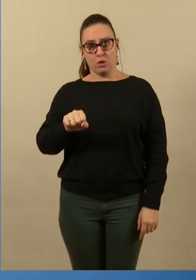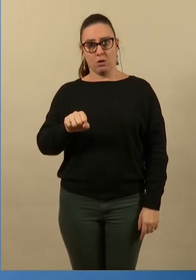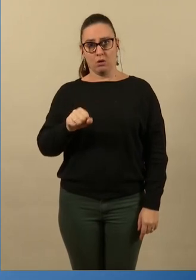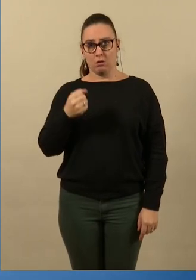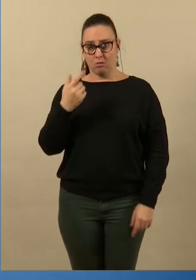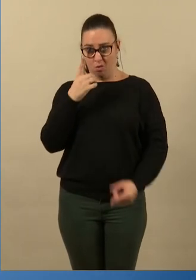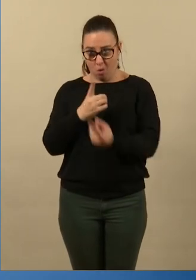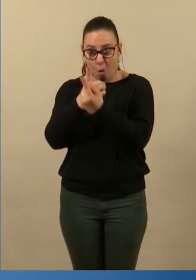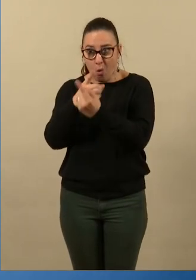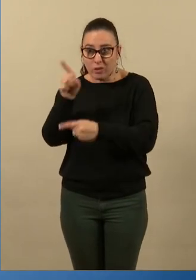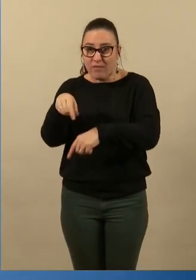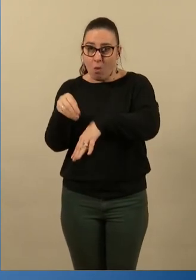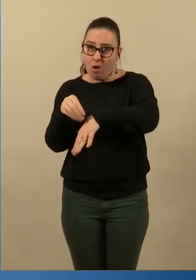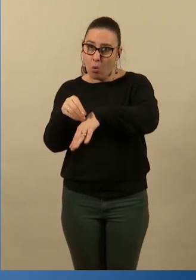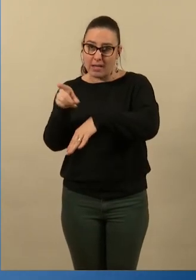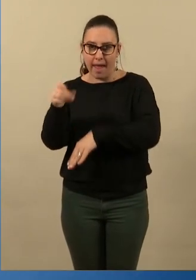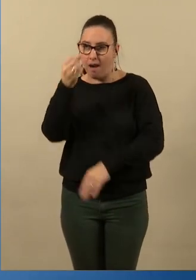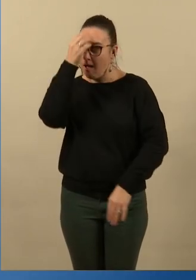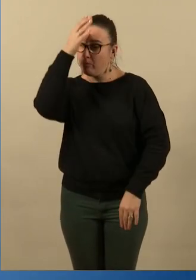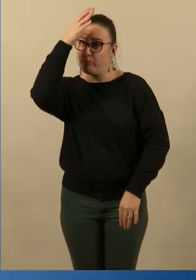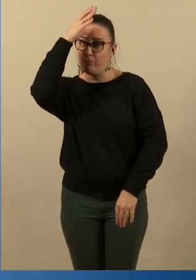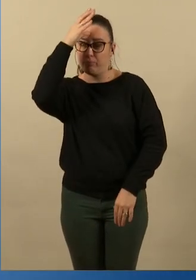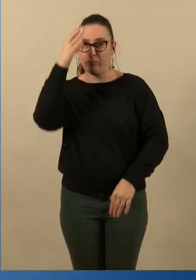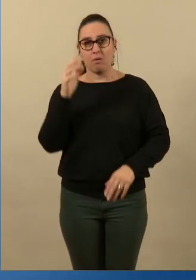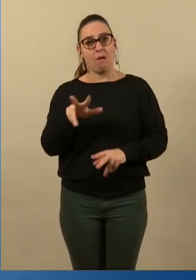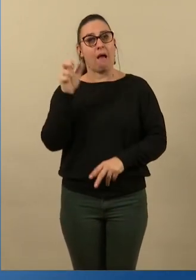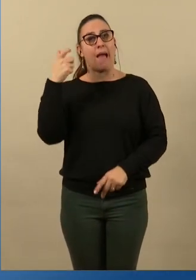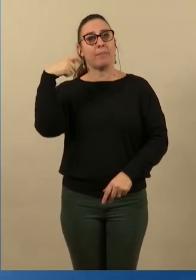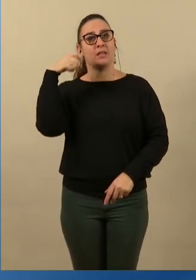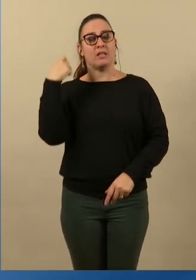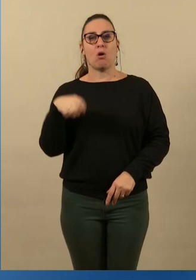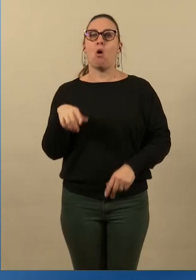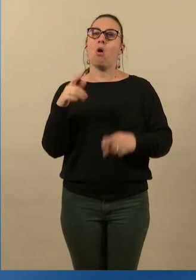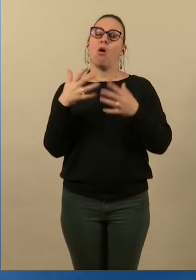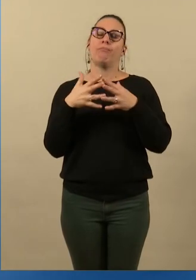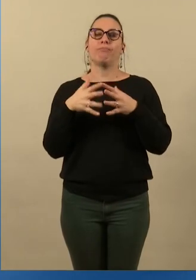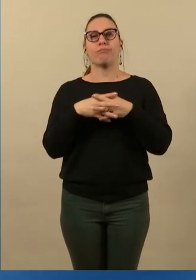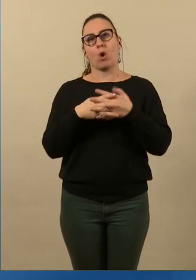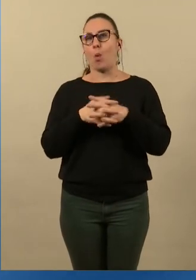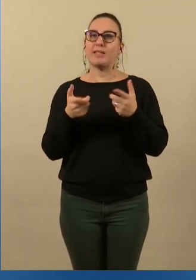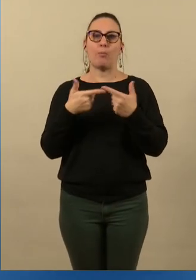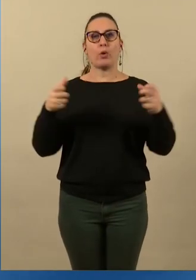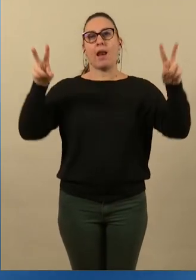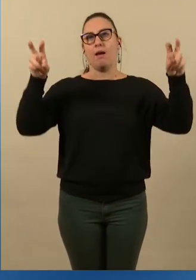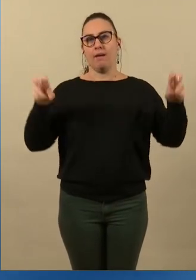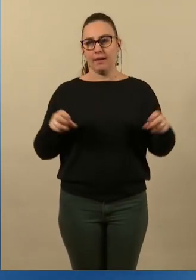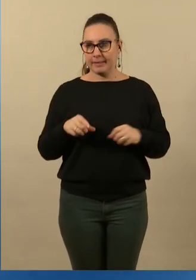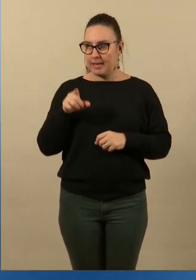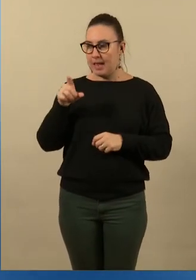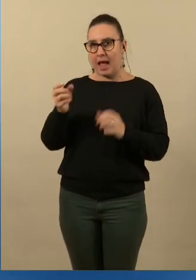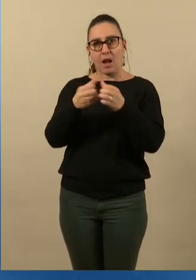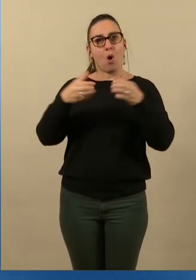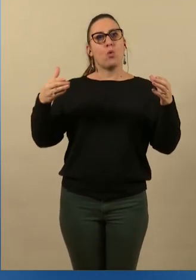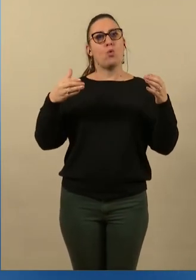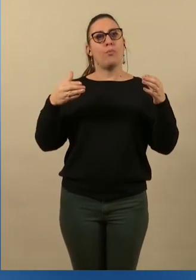la rencontrer elle connaît parfaitement le sujet ancienne présidente de loisir pluriel et qui est spécialisée y compris dans le groupe majoritaire